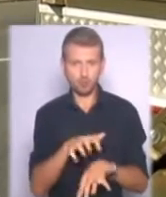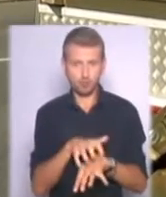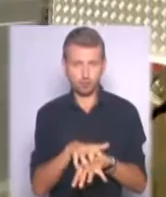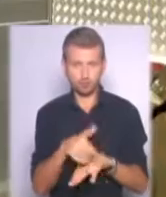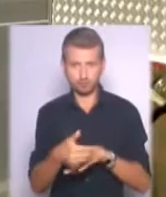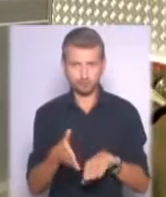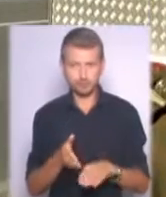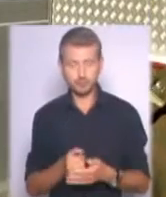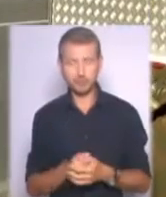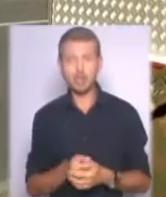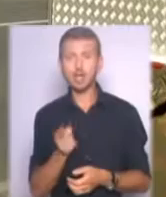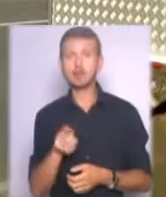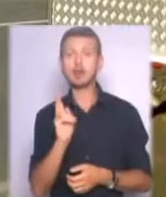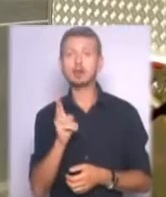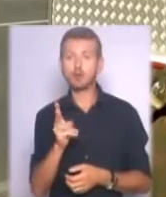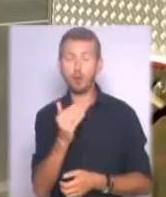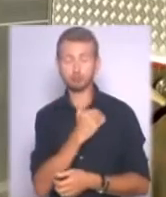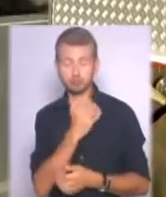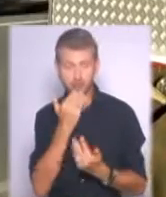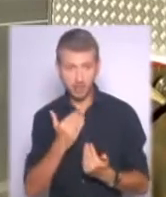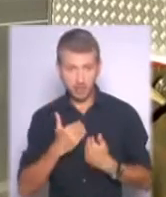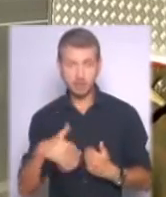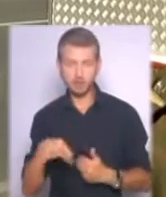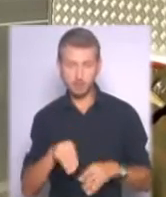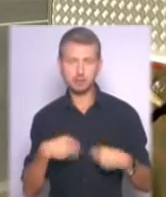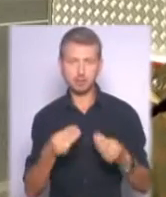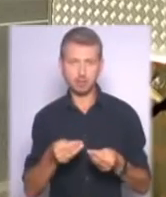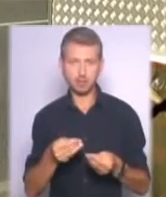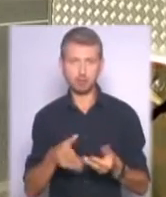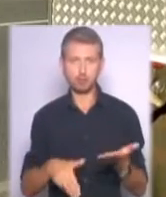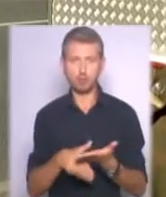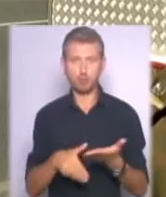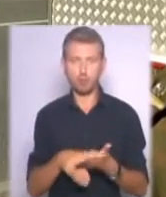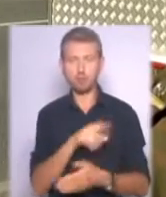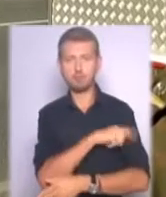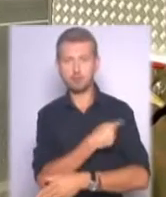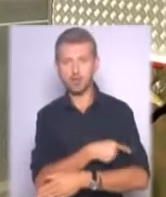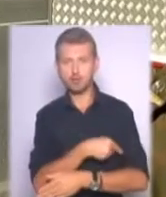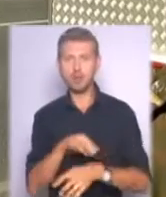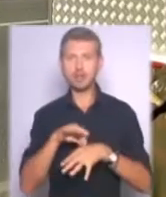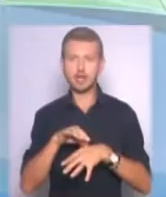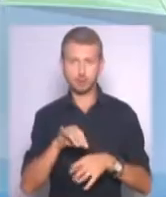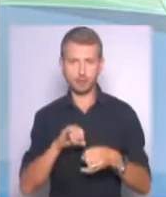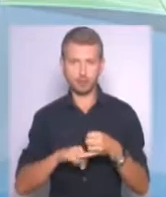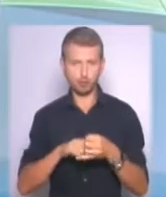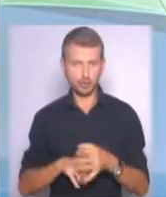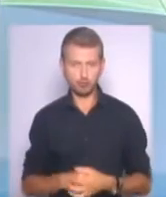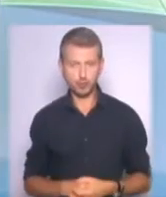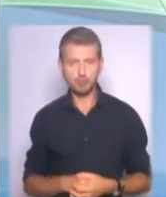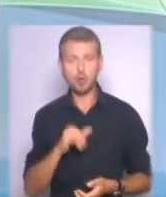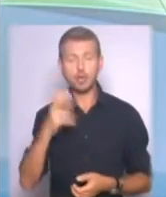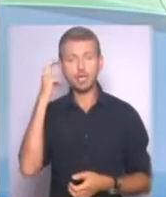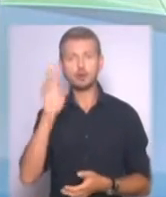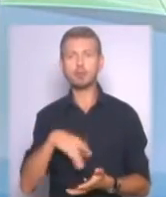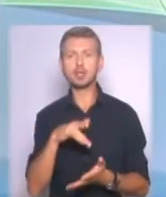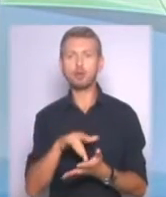стандартне взуття. З тих, хто звернеться, всім надамо допомогу медичну, дерматовенерологічну. У Київському